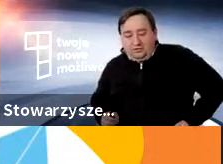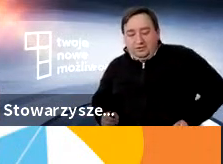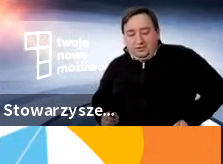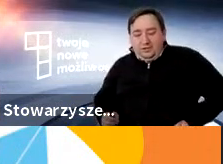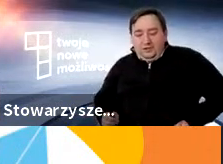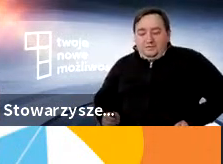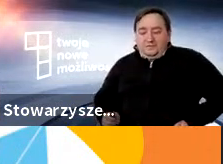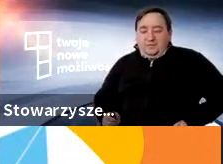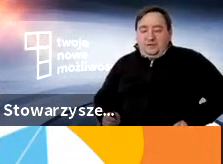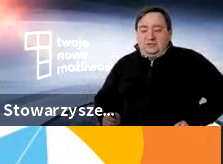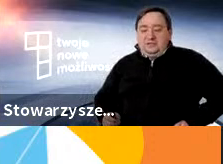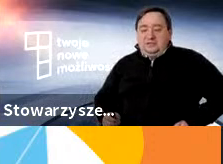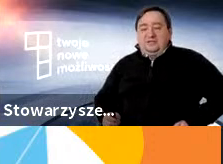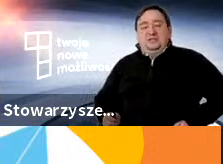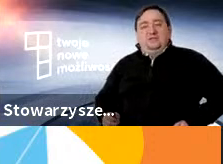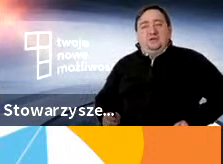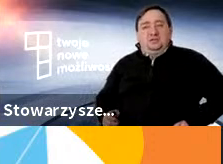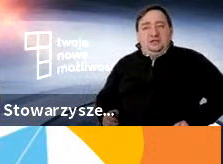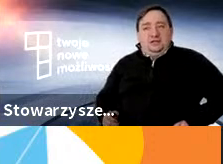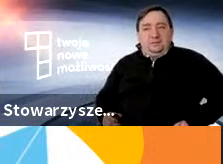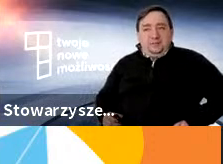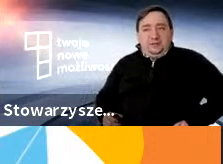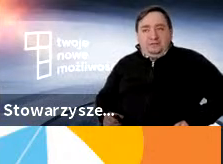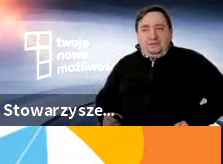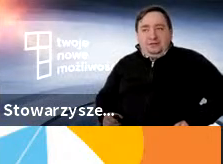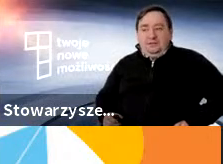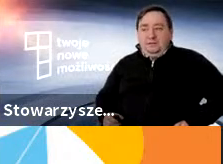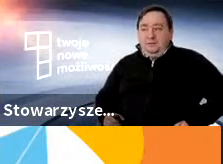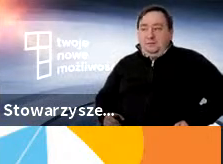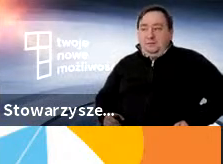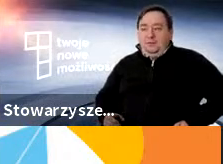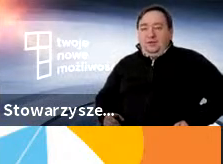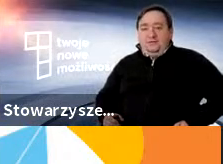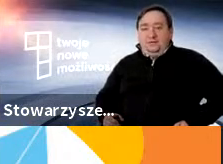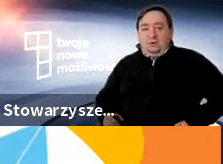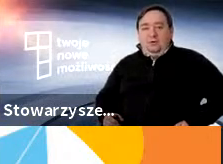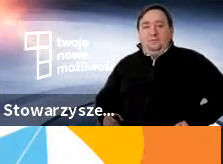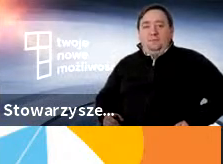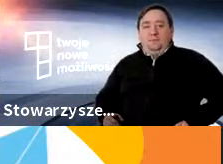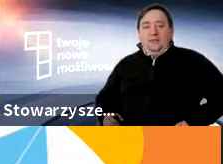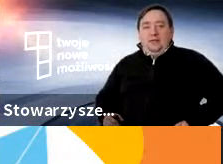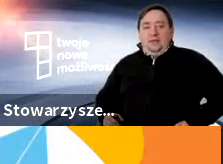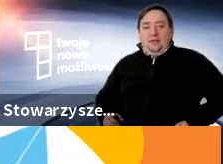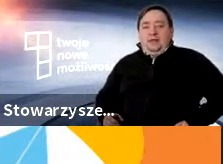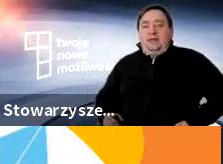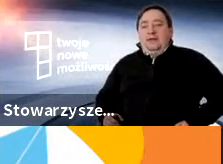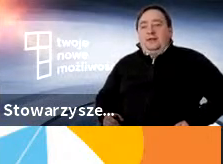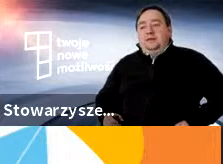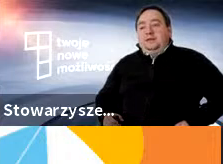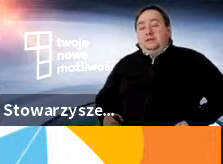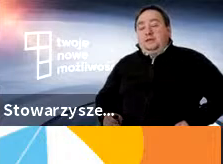dlaczego wsparcie asystenckie w ogóle się w TNM-ie pojawiło.